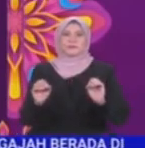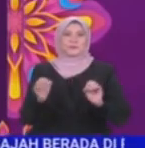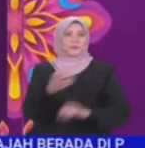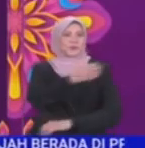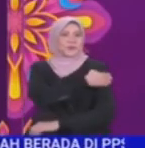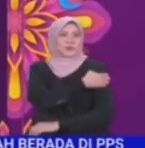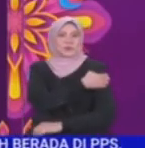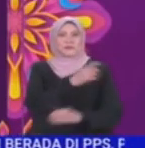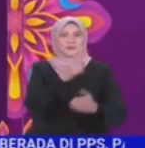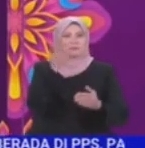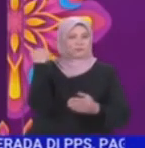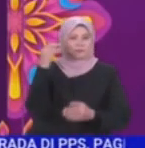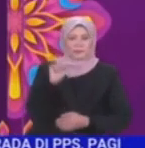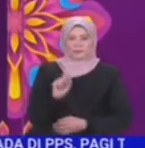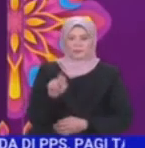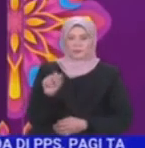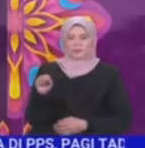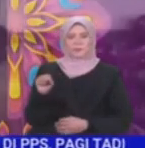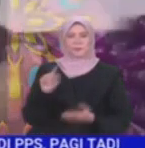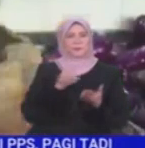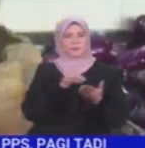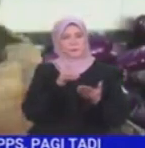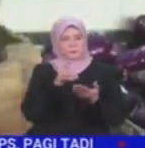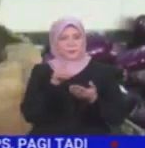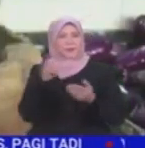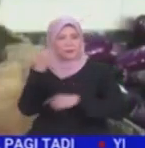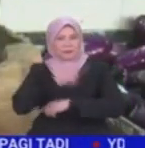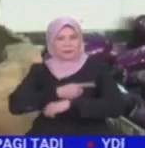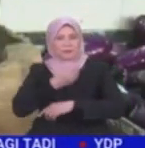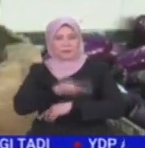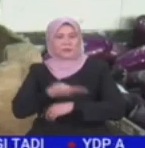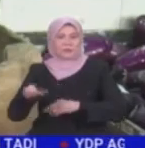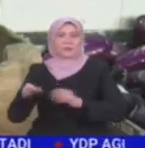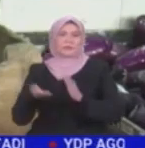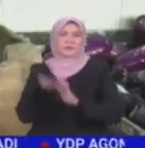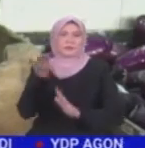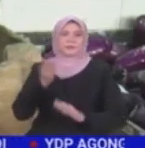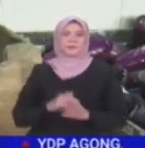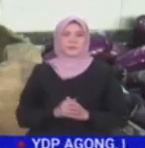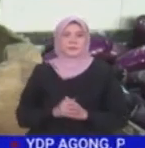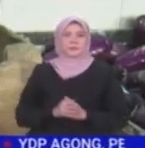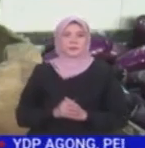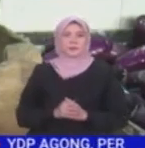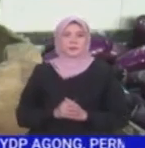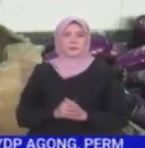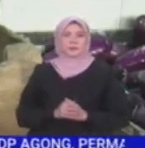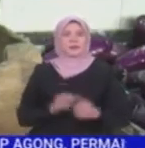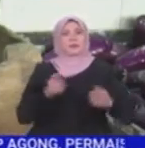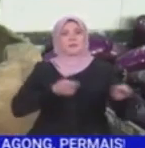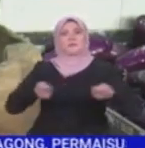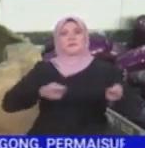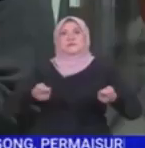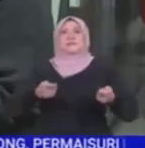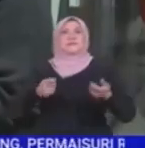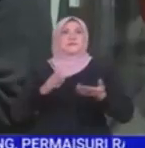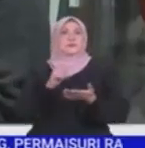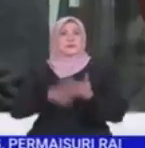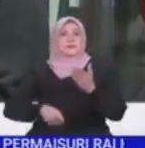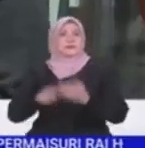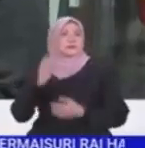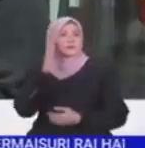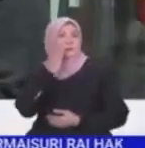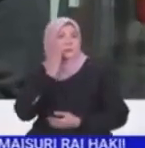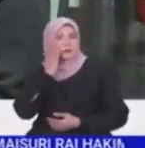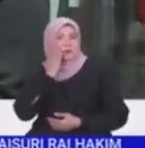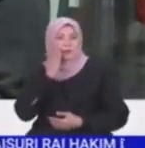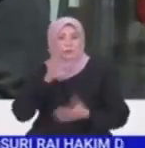skim harga maksimum musim perayaan. Antara 8 barangan kawalan harga terlibat termasuk tomato, daging